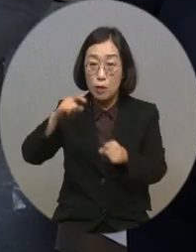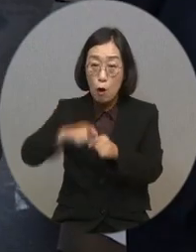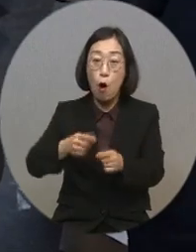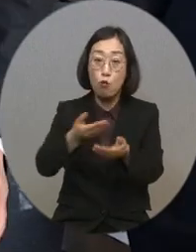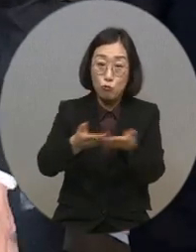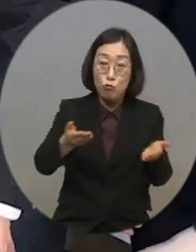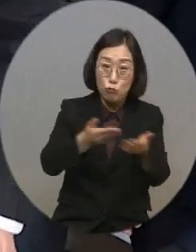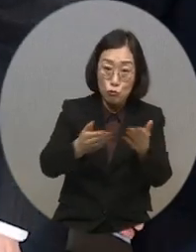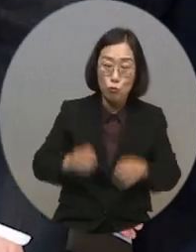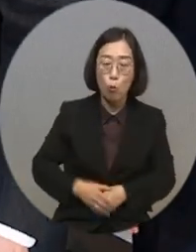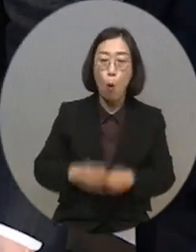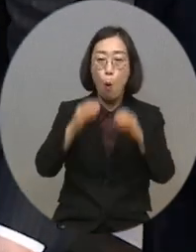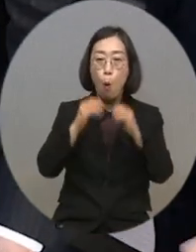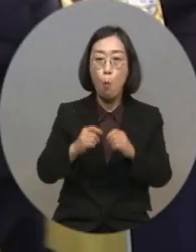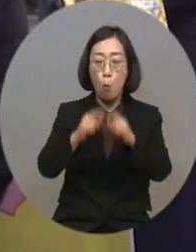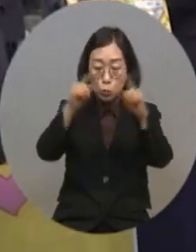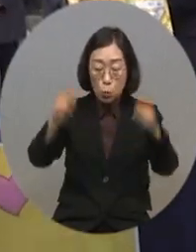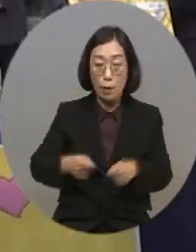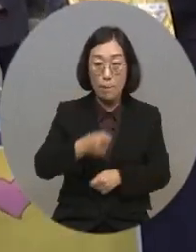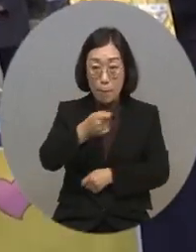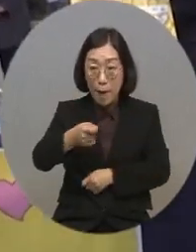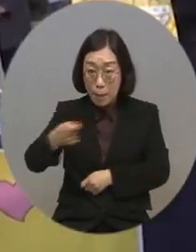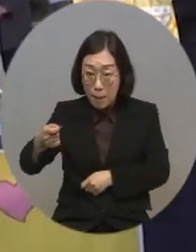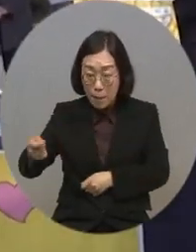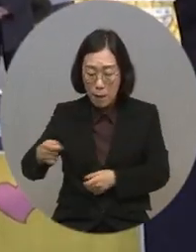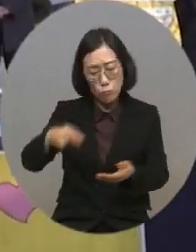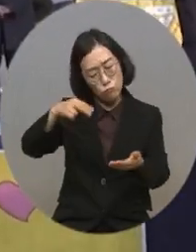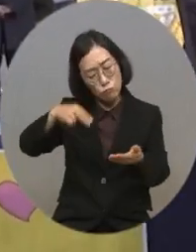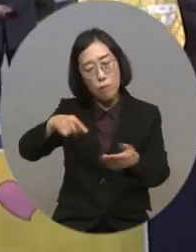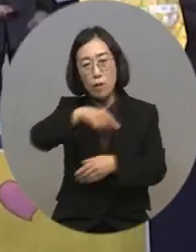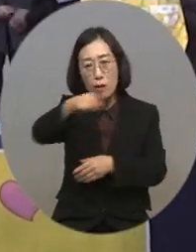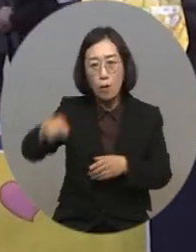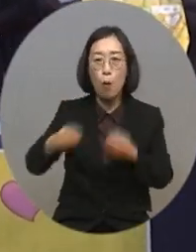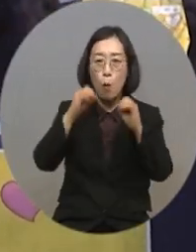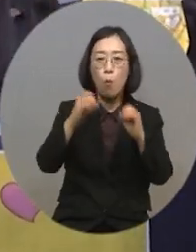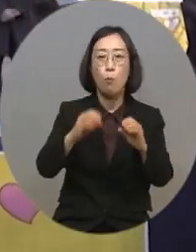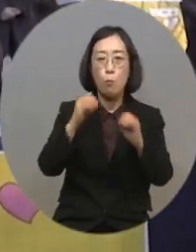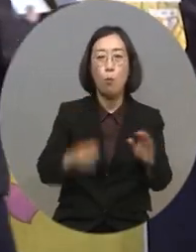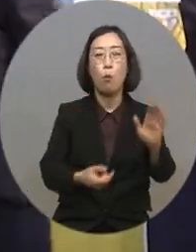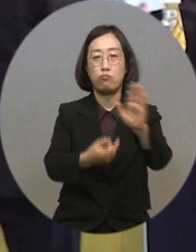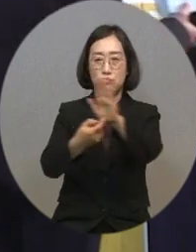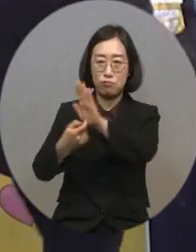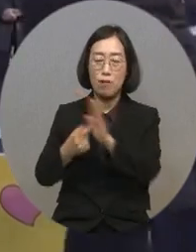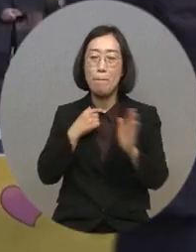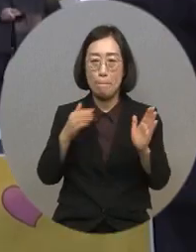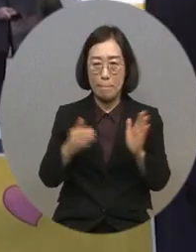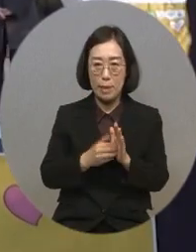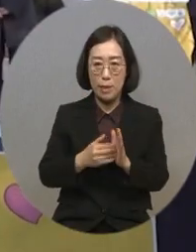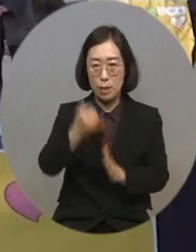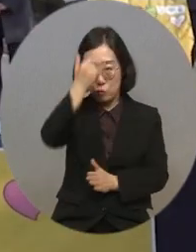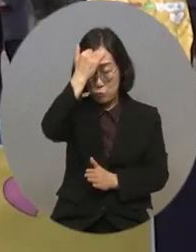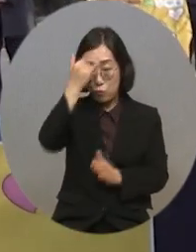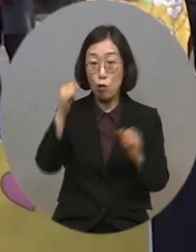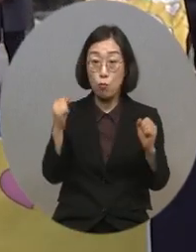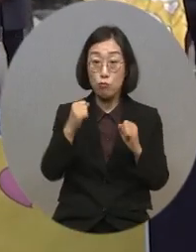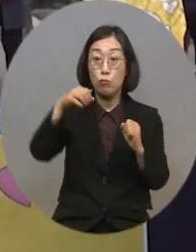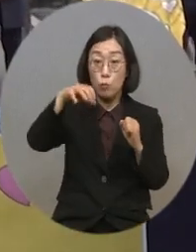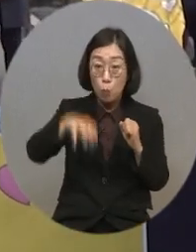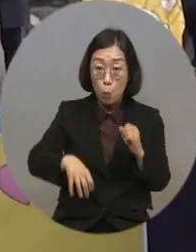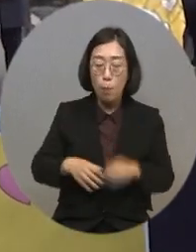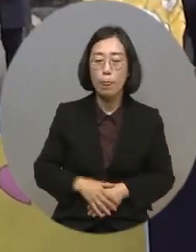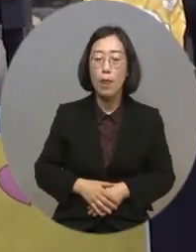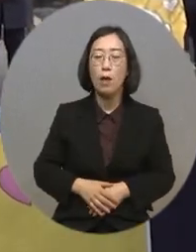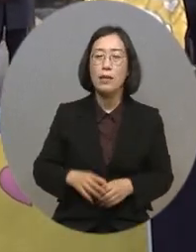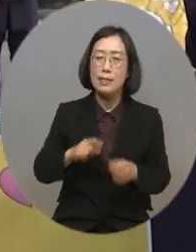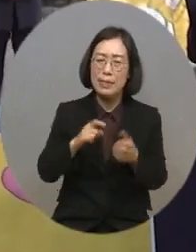충북산 홍보지 배부를 통해 쌀 소비 촉진을 홍보했습니다. 충청북도 관계자는 충북쌀 경쟁력